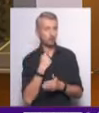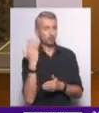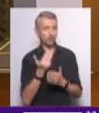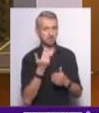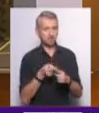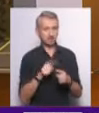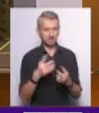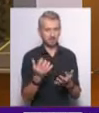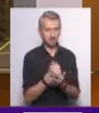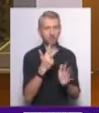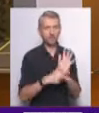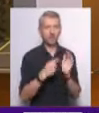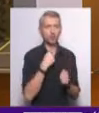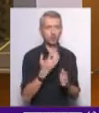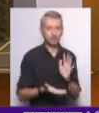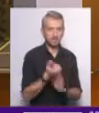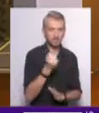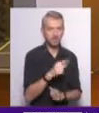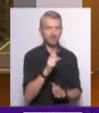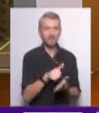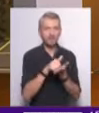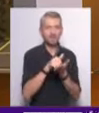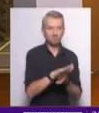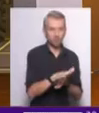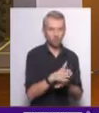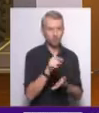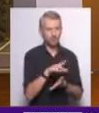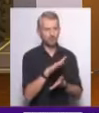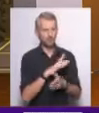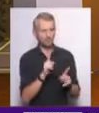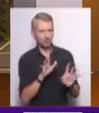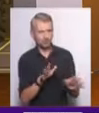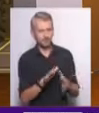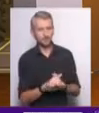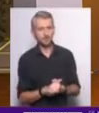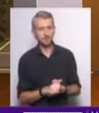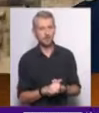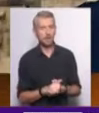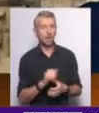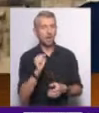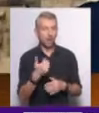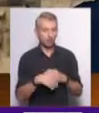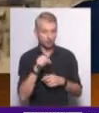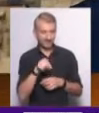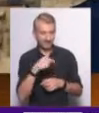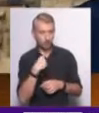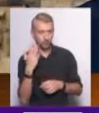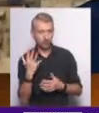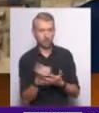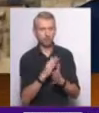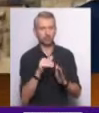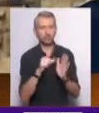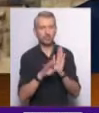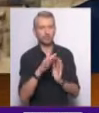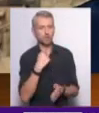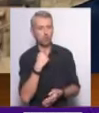набрало 80 голосів підтримки за відмови. Грубо, mm-hmm. там було чи щось таке. А уже це голосування набрало всього